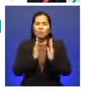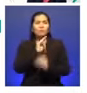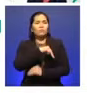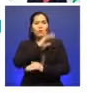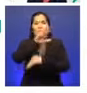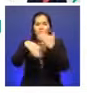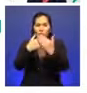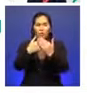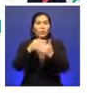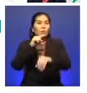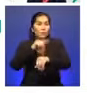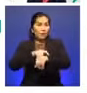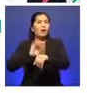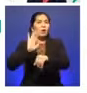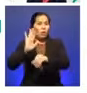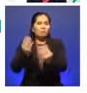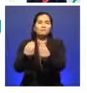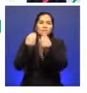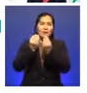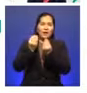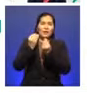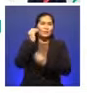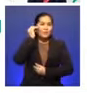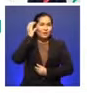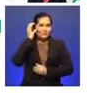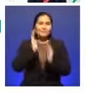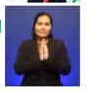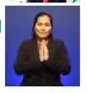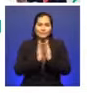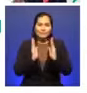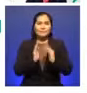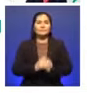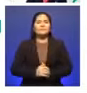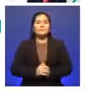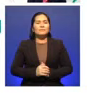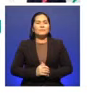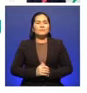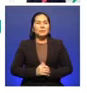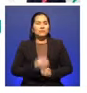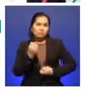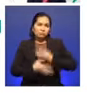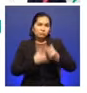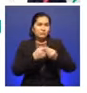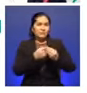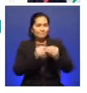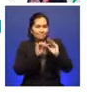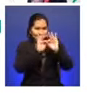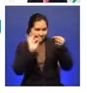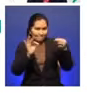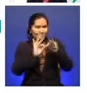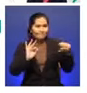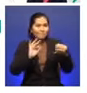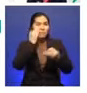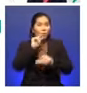ครับที่เสียเวลาอันมีค่ามาให้ความรู้แก่พวกผมสิ่งที่เขาสะท้อนให้พวกเราฟังนั่นคือเข